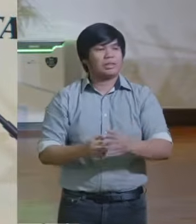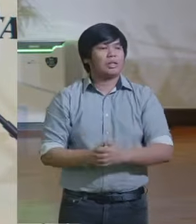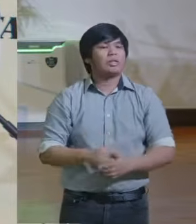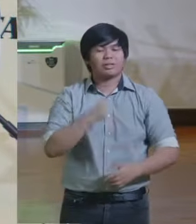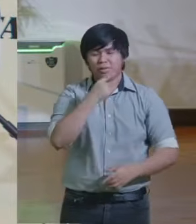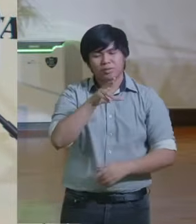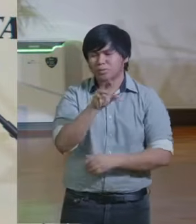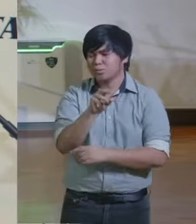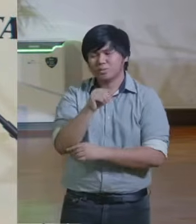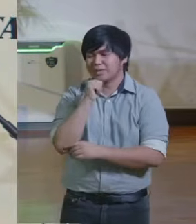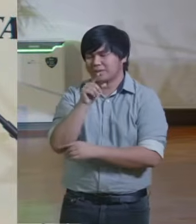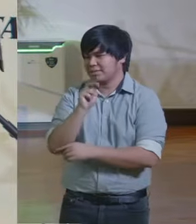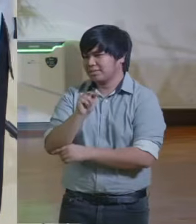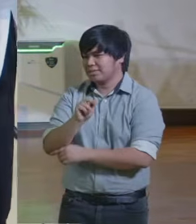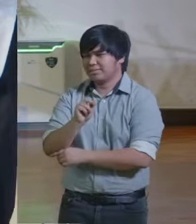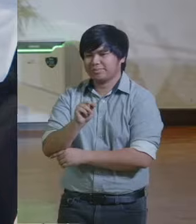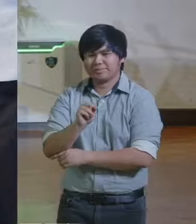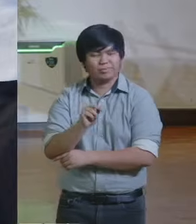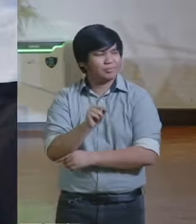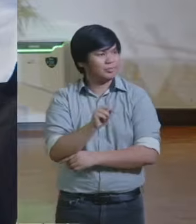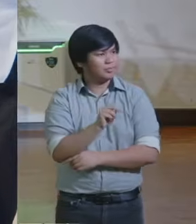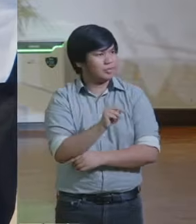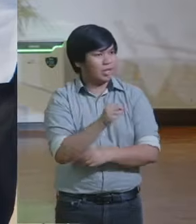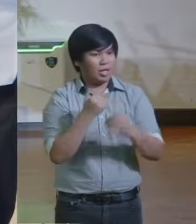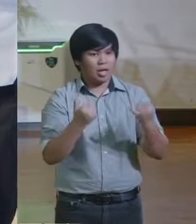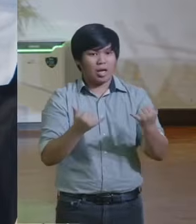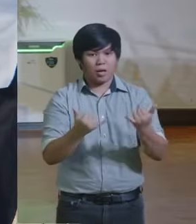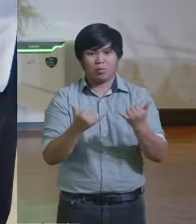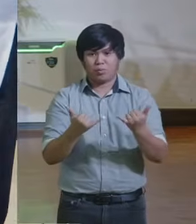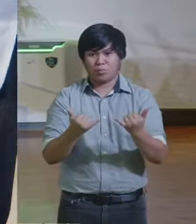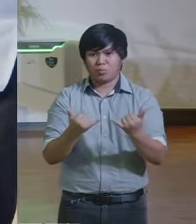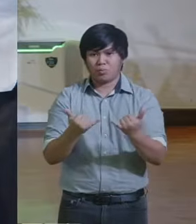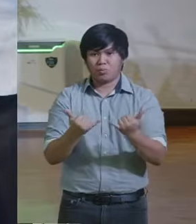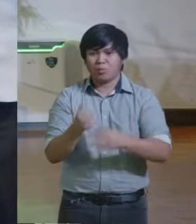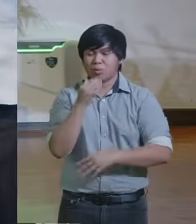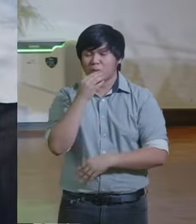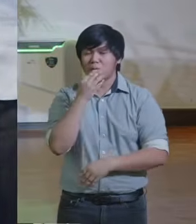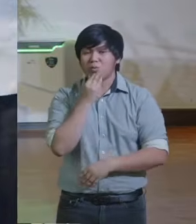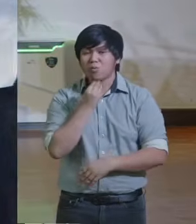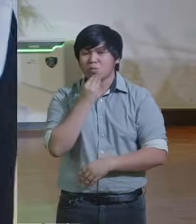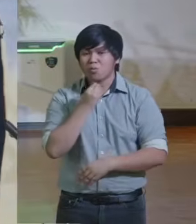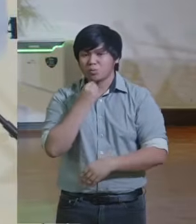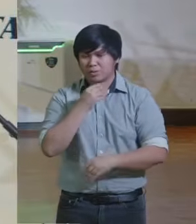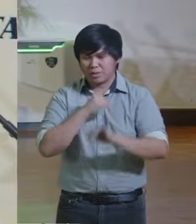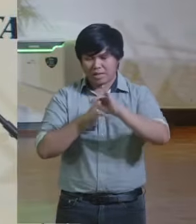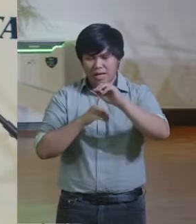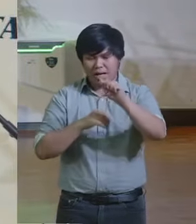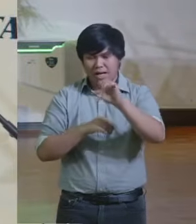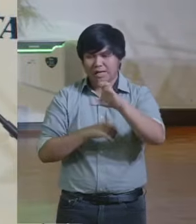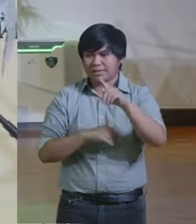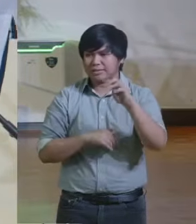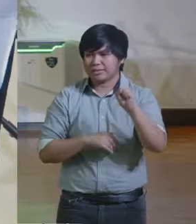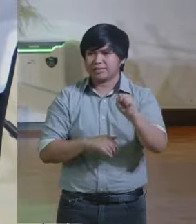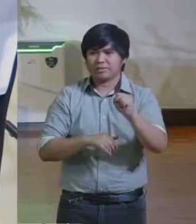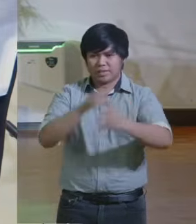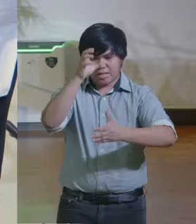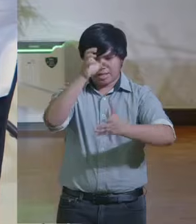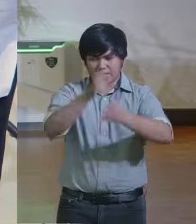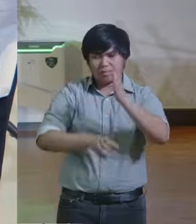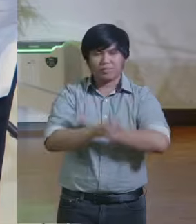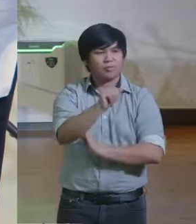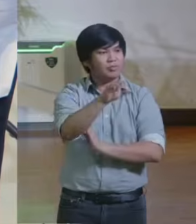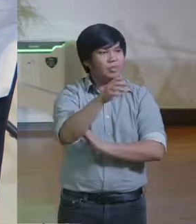yun. No? Hindi po binabanggit yon. Wala pong pag-uusap sa Acts 15 doon sa sulat na ito.